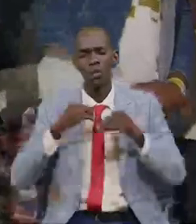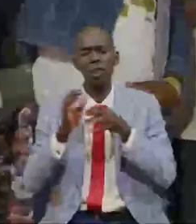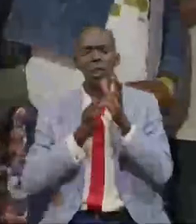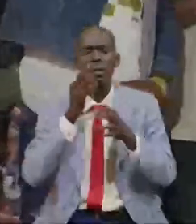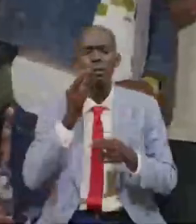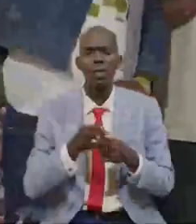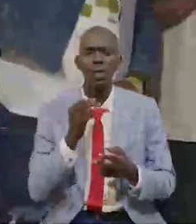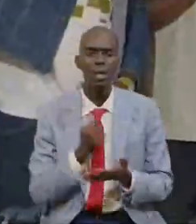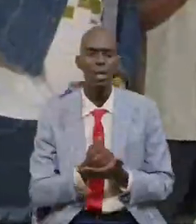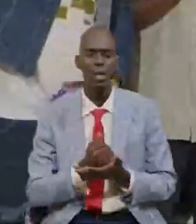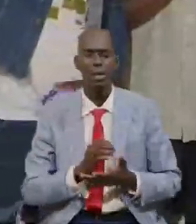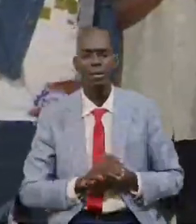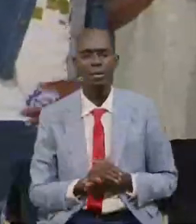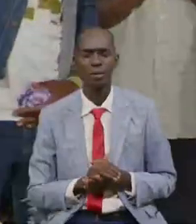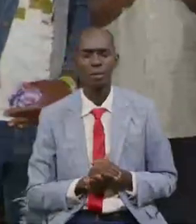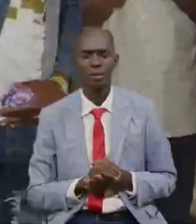au nom de Jésus-Christ.